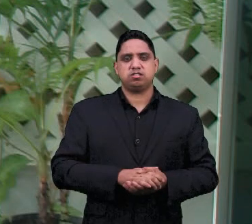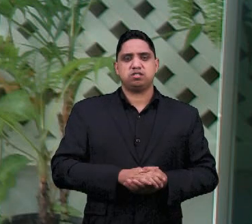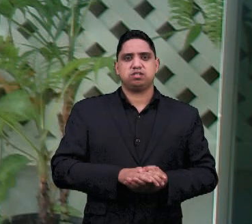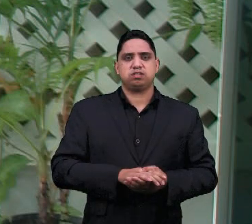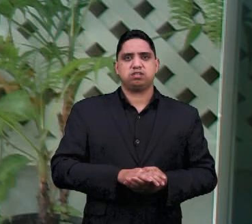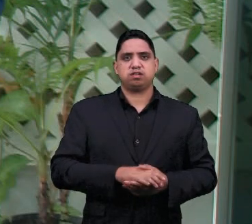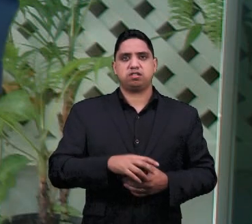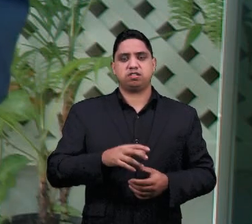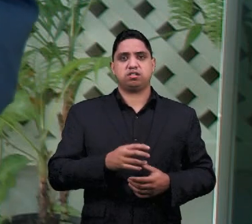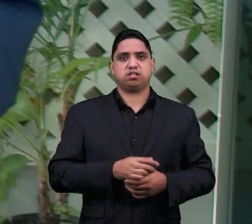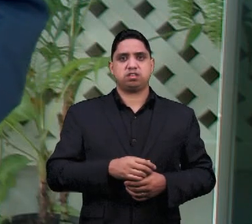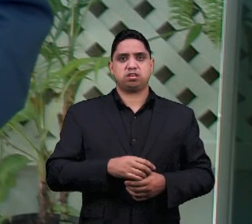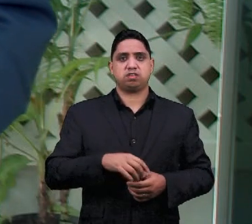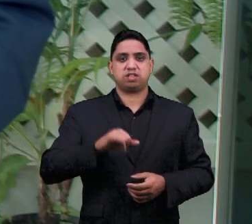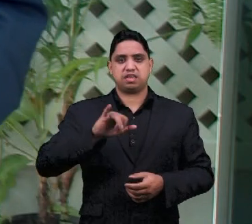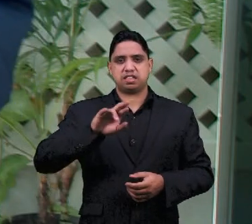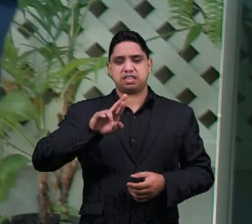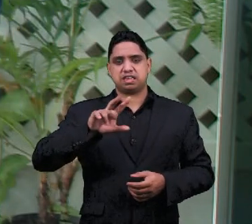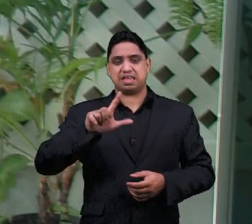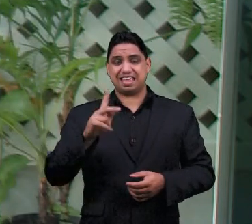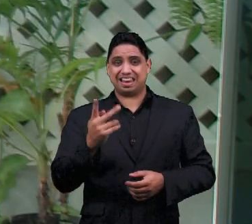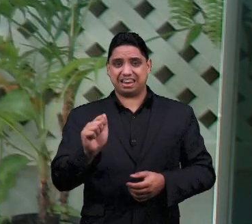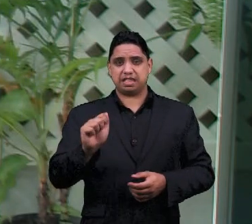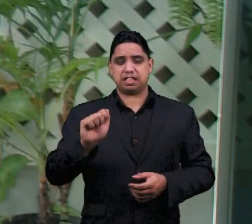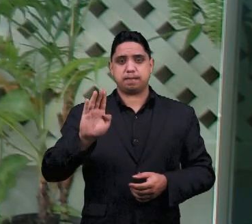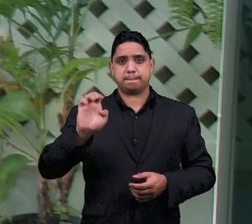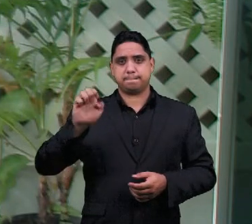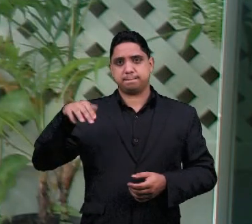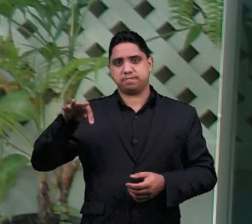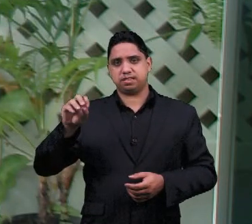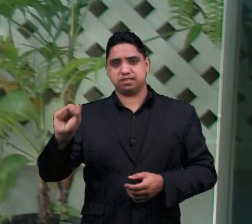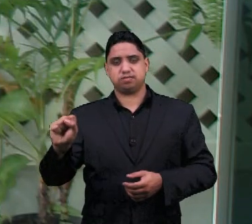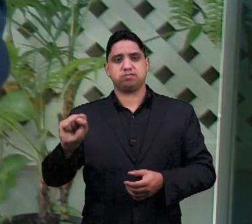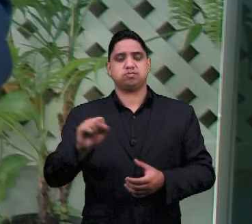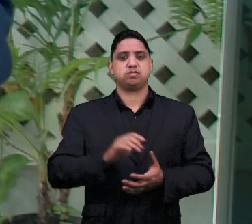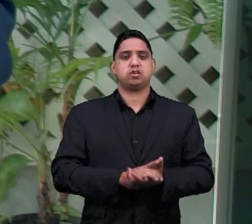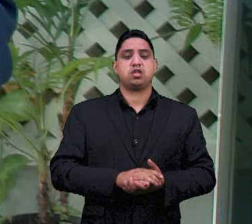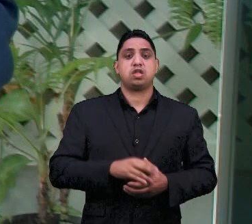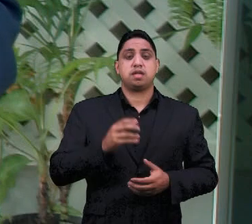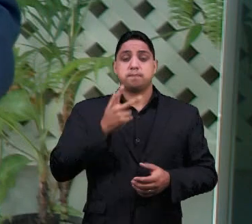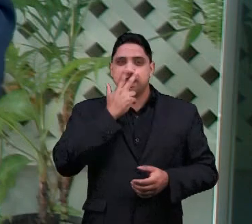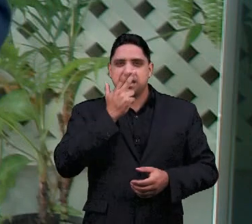L'autre frère ici, Walter Alves, il fait